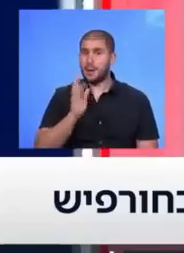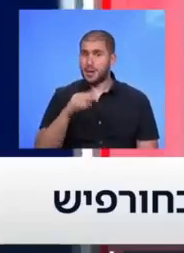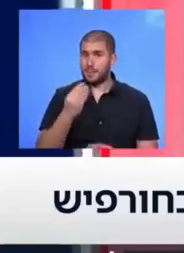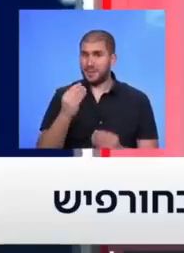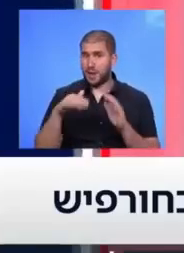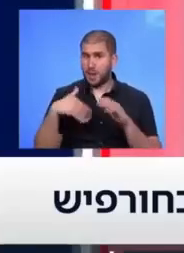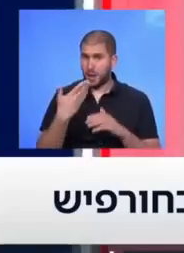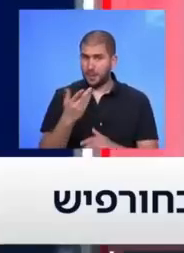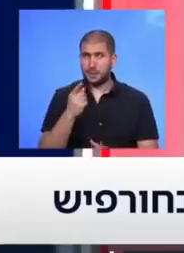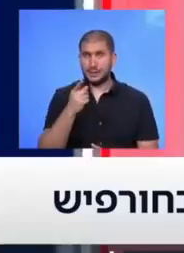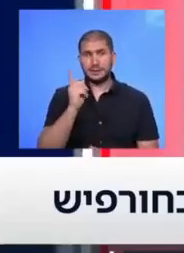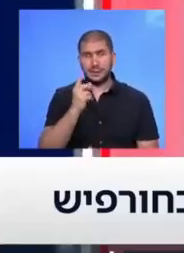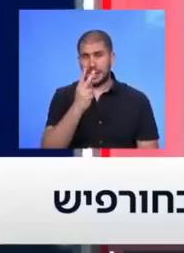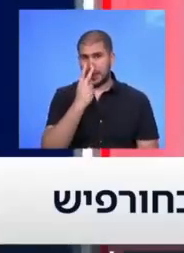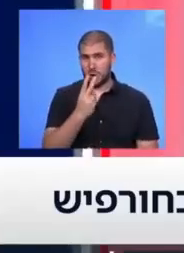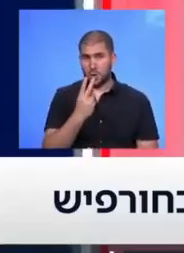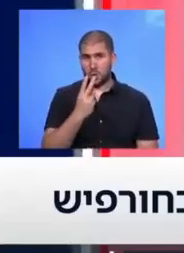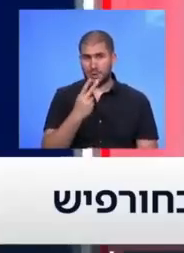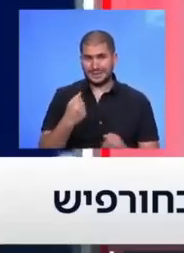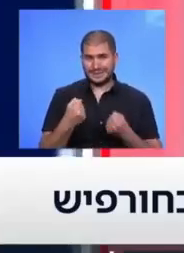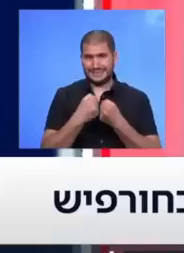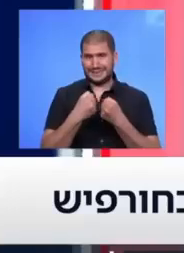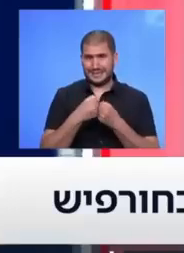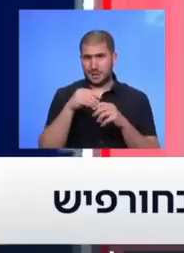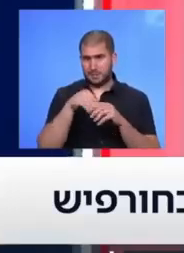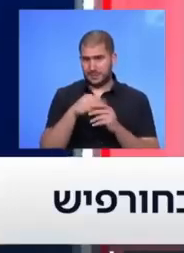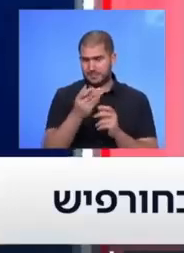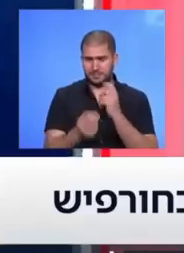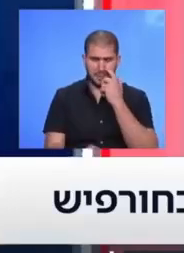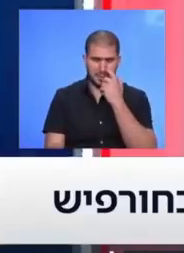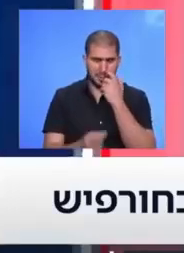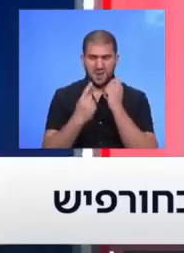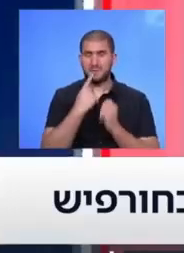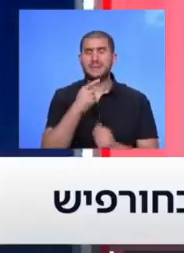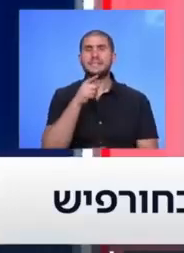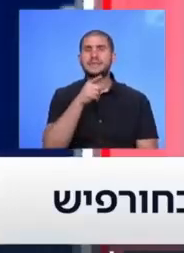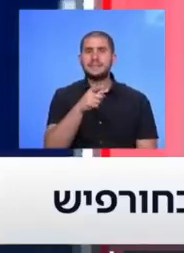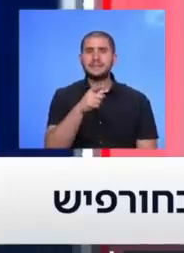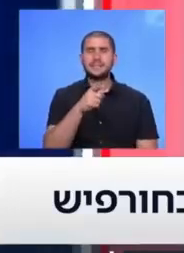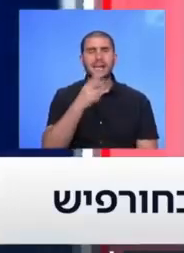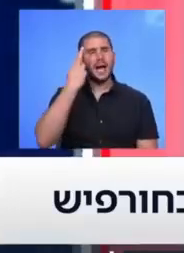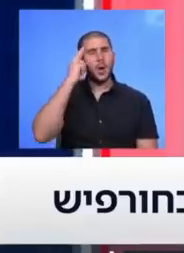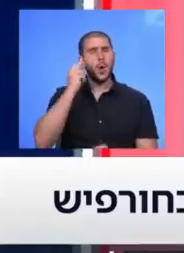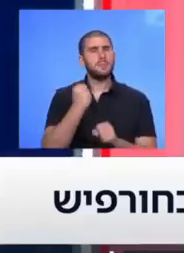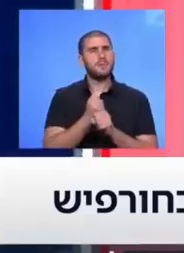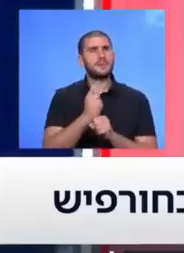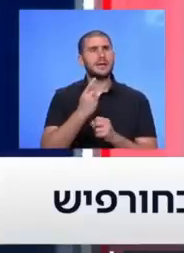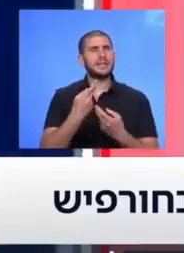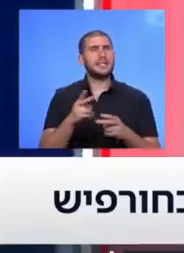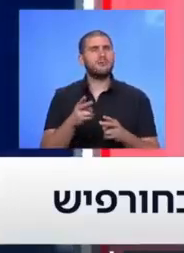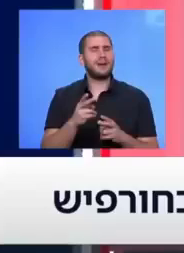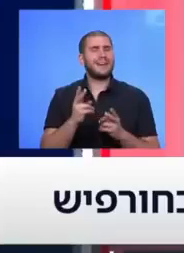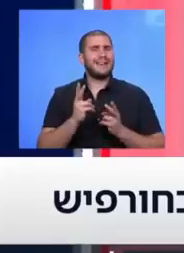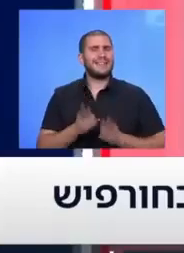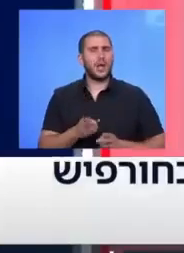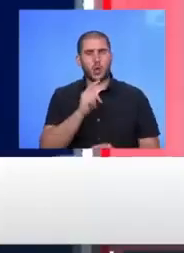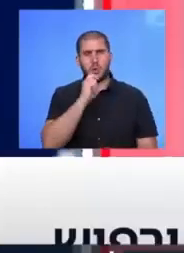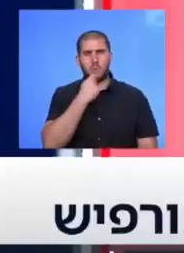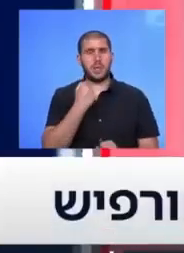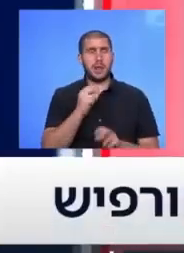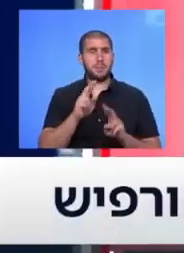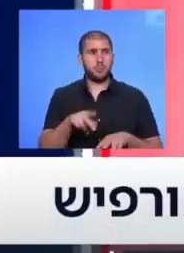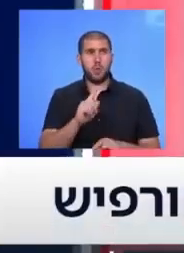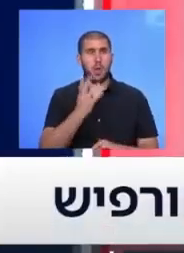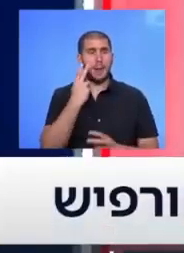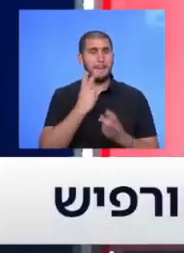הבאים, וצריך לראות רגע את הסתירה בתוך דברי דובר צה"ל. הוא אומר, מדובר ברעיון מבצעי שלא היה בעל התכנות מבצעית או מודיעינית למימוש, שכן לא היה